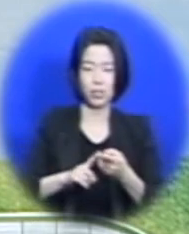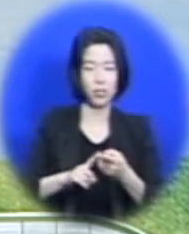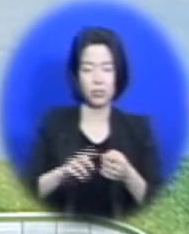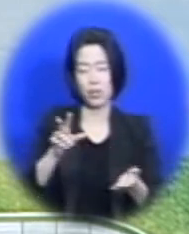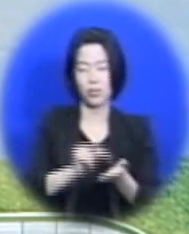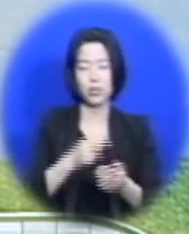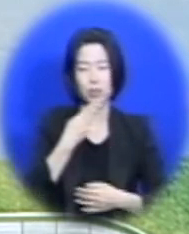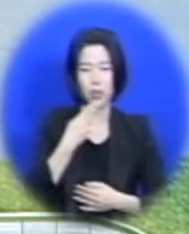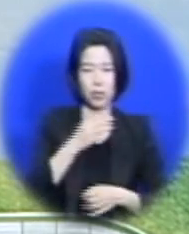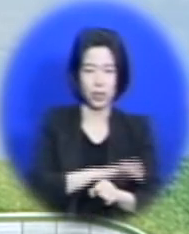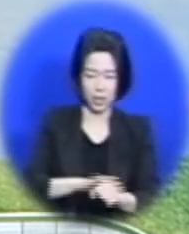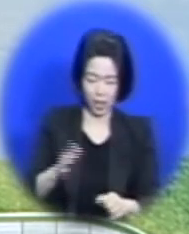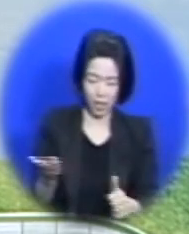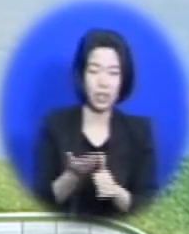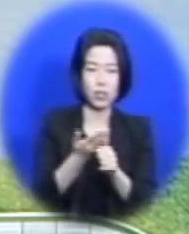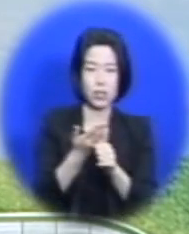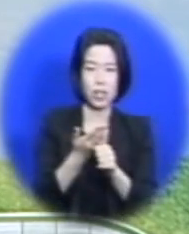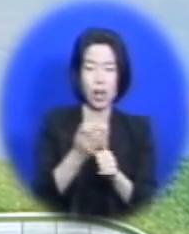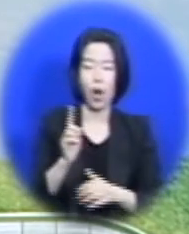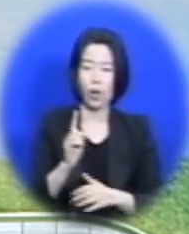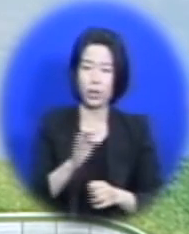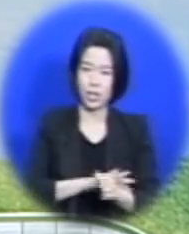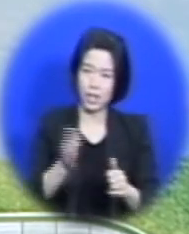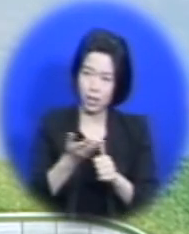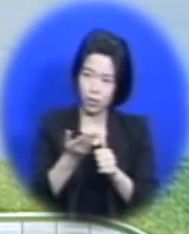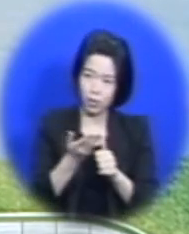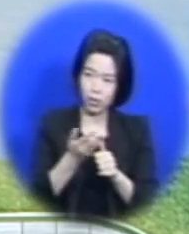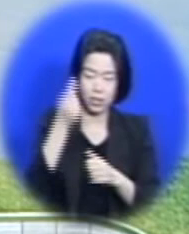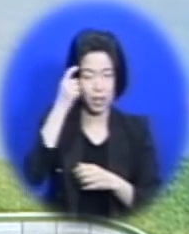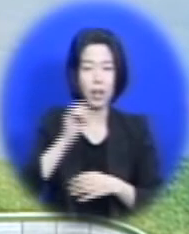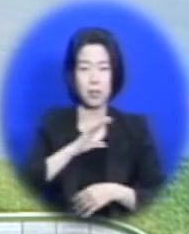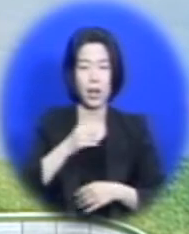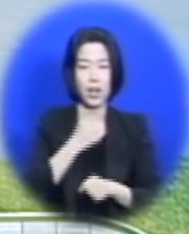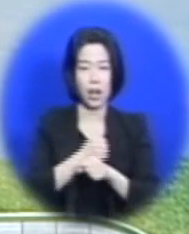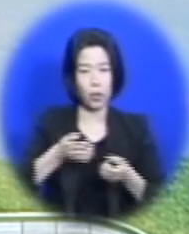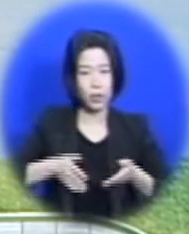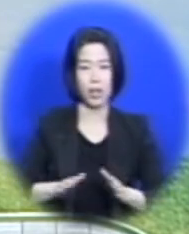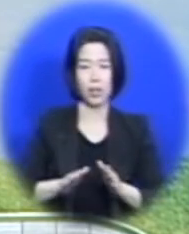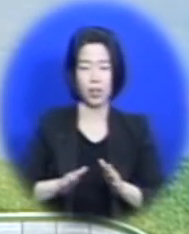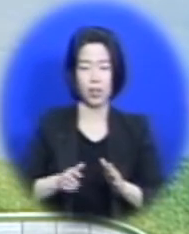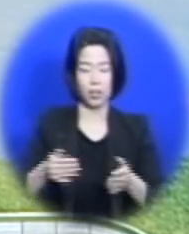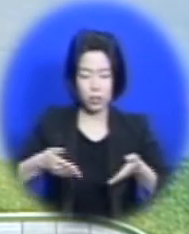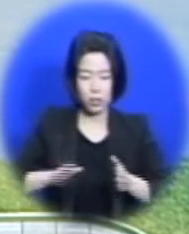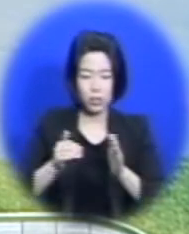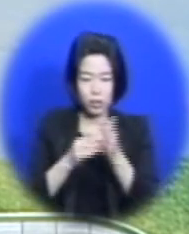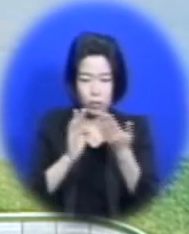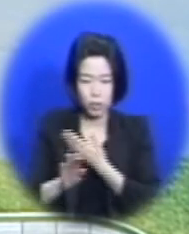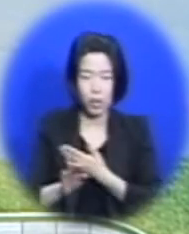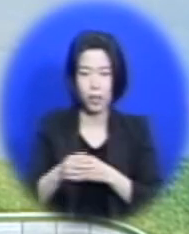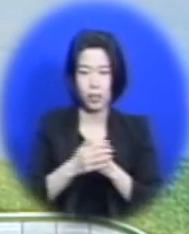기르자. 어떻게 우리가 그 아이를 잘 기를까 그 생각만 하고 아이를 낳았어요. 아이가 출생하고 난 다음에